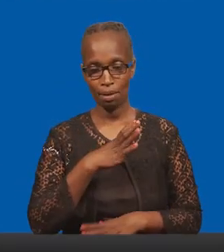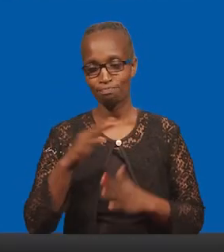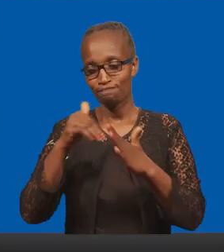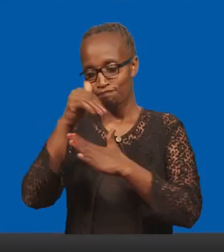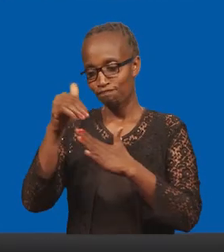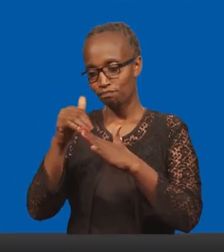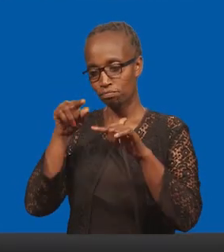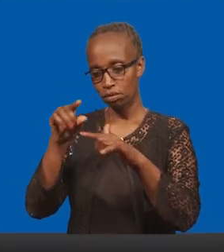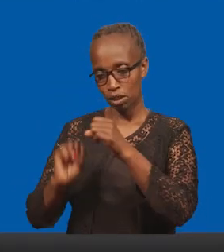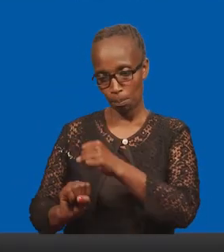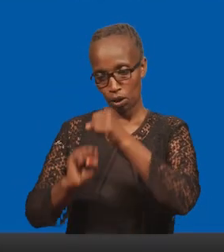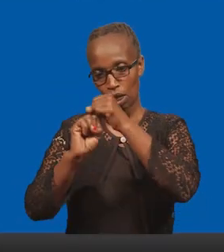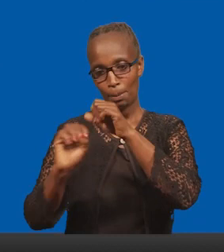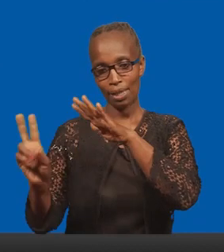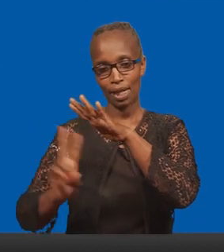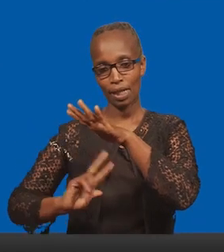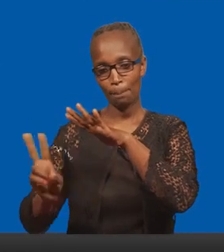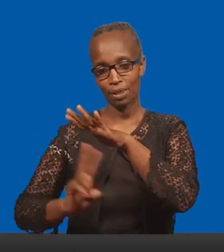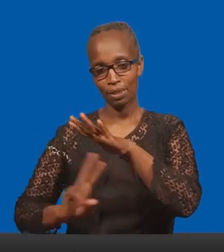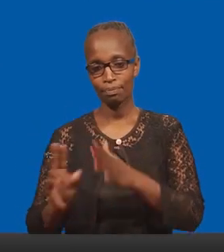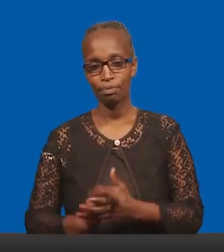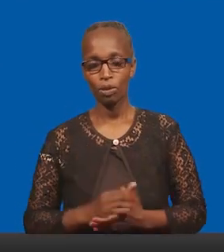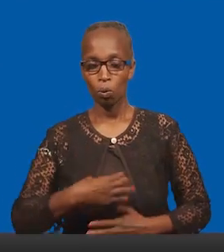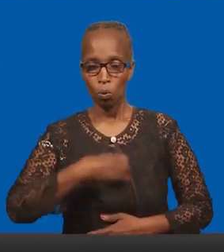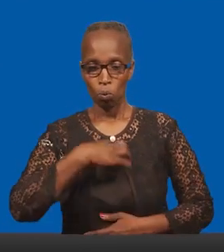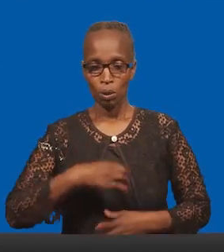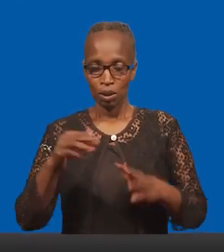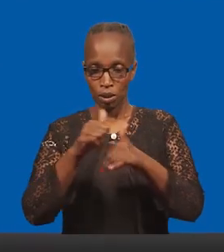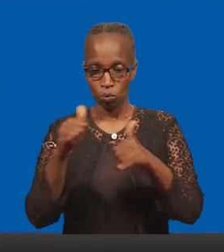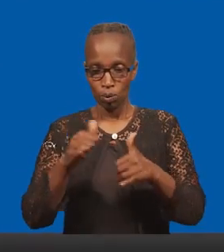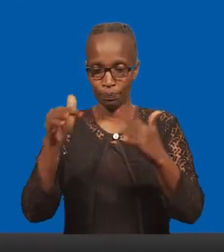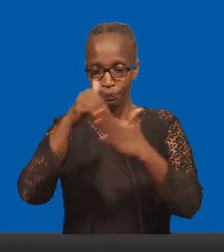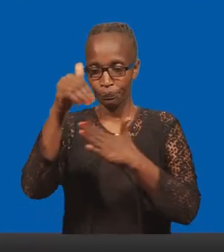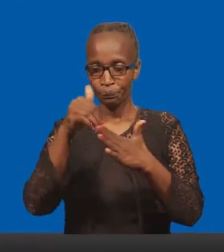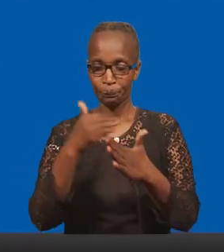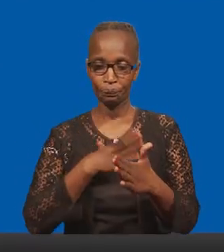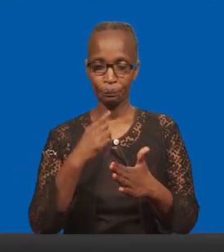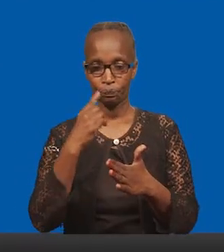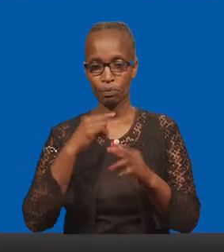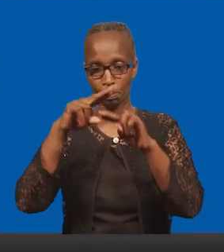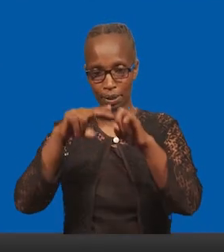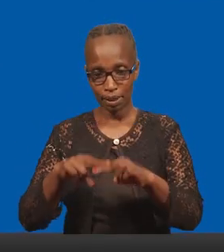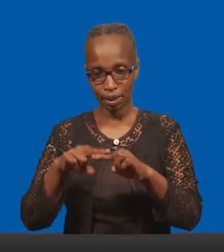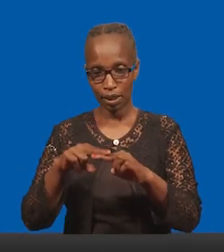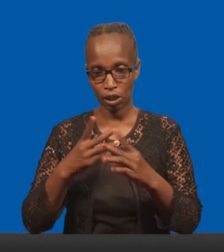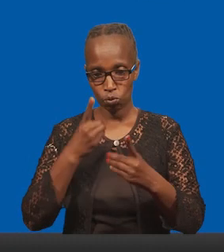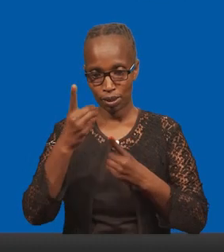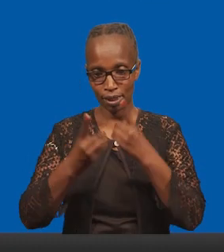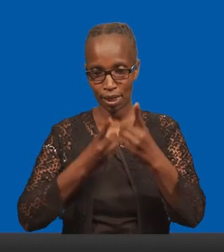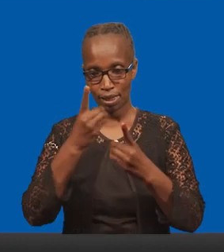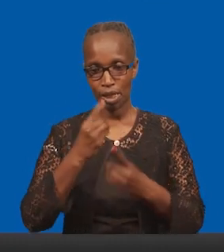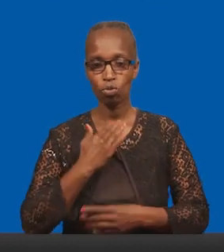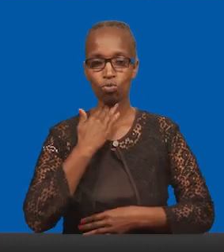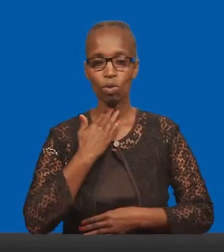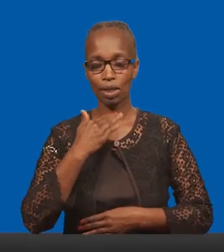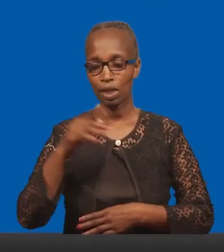Margaret Ndogai. Tunawatakia heri wale ambao wataka kwenye meza ya mazungumzo. Tunataka washughulikie